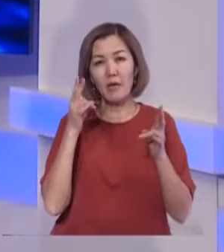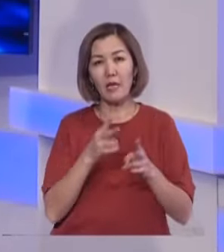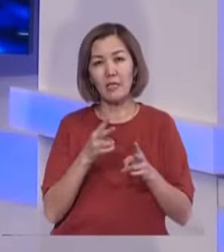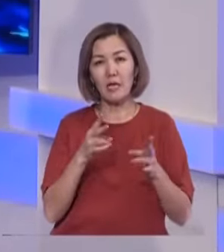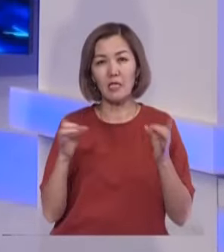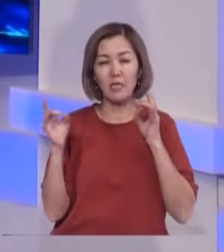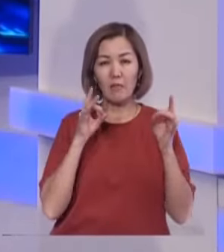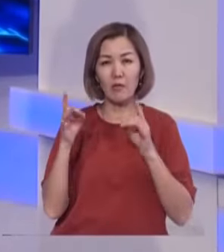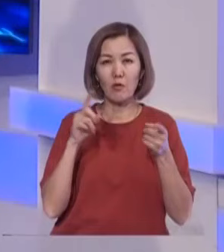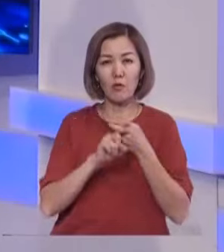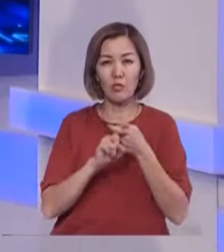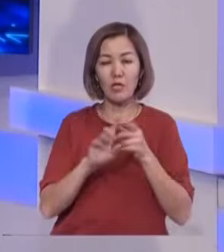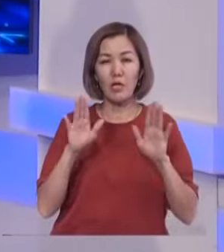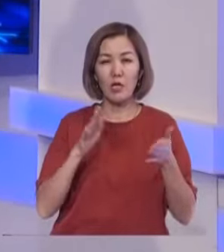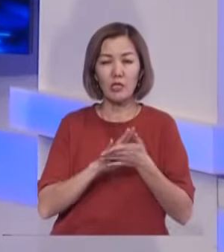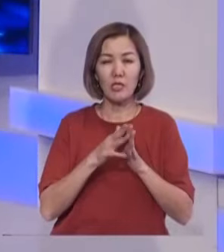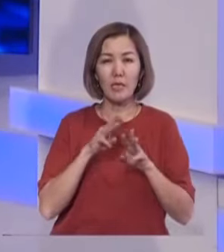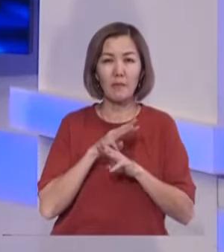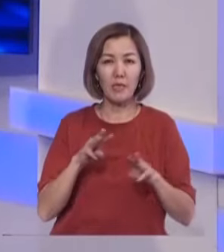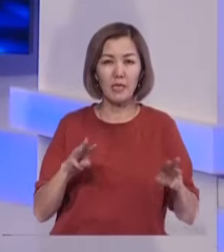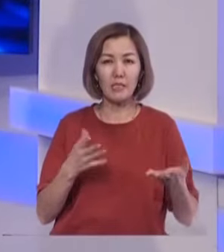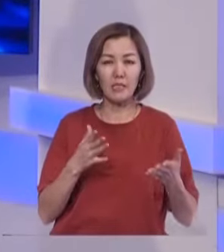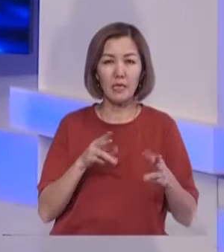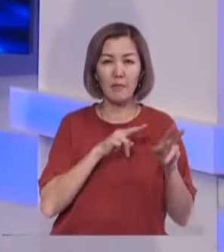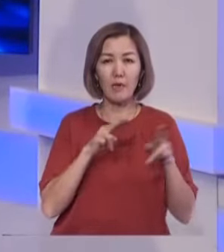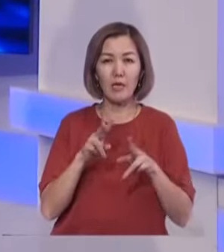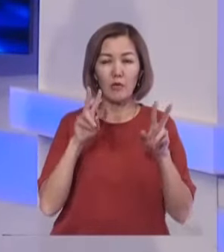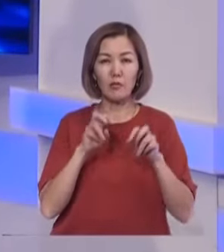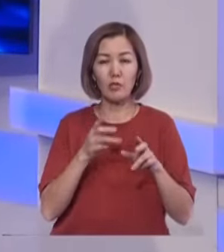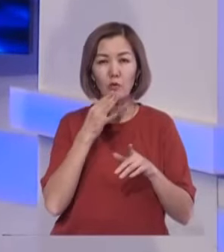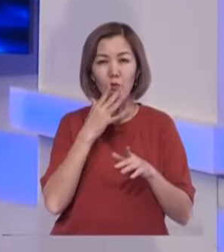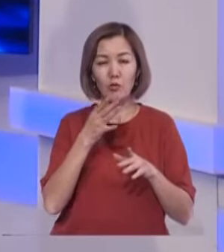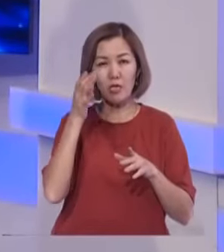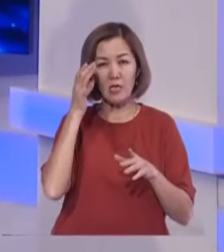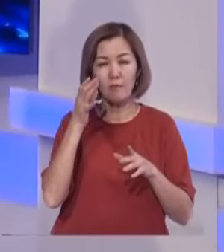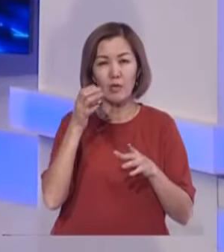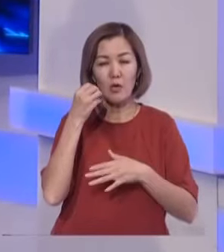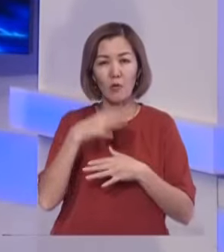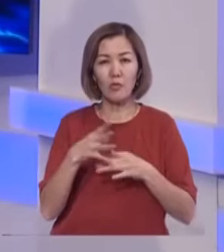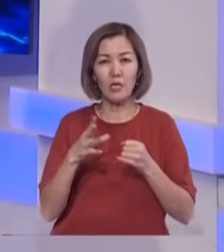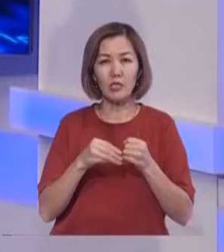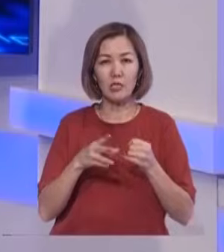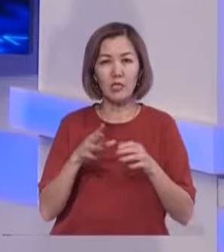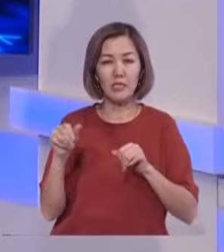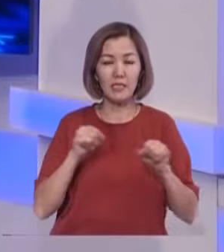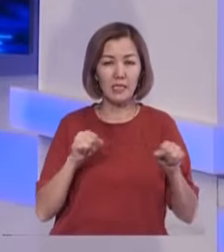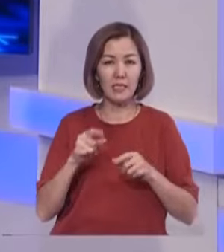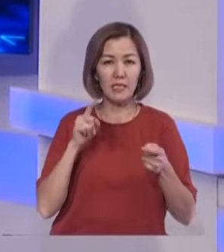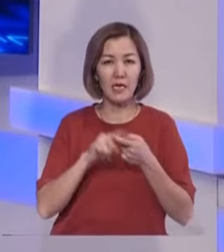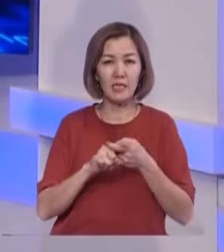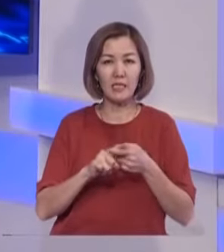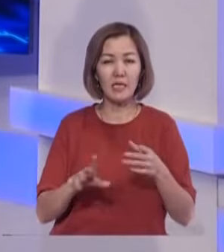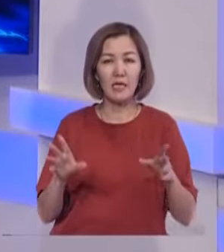дабыл қосылды. Төтенше жағдайлар министрлігі сейсмологиялық бақылау және зерттеу ұлттық ғылыми орталығы жер сілкінісіне қатысты